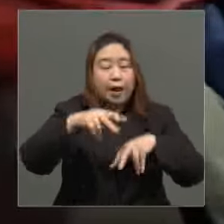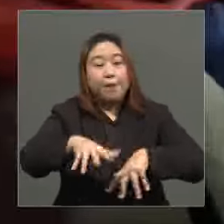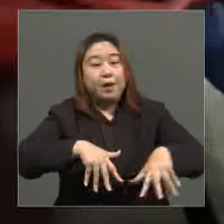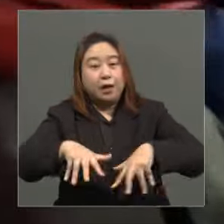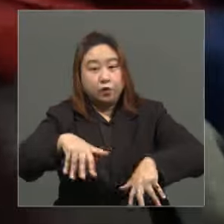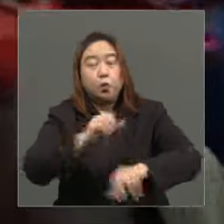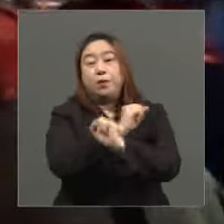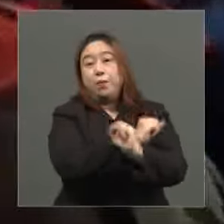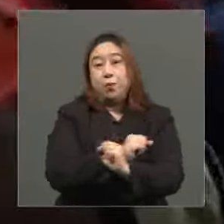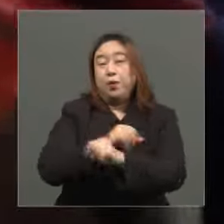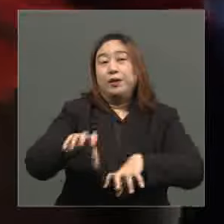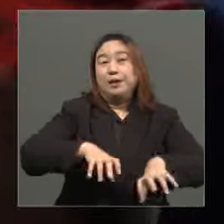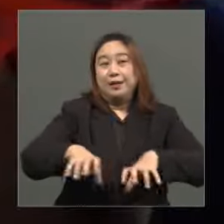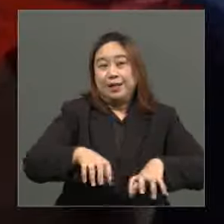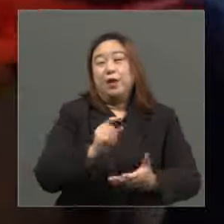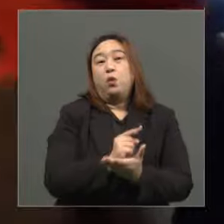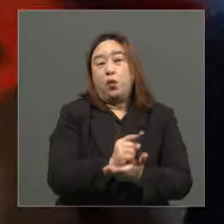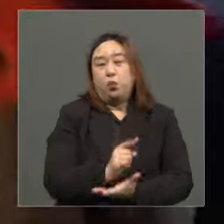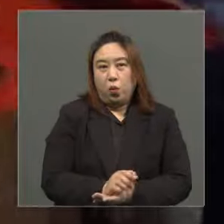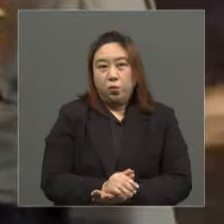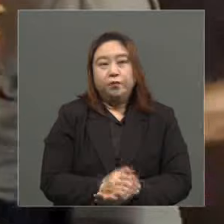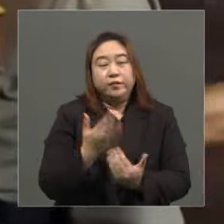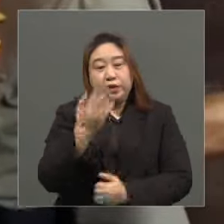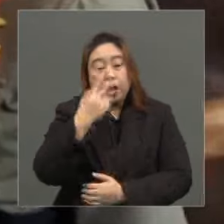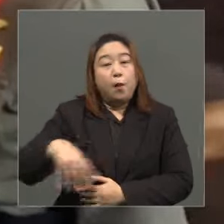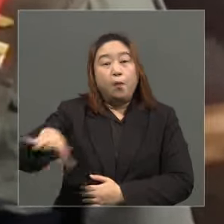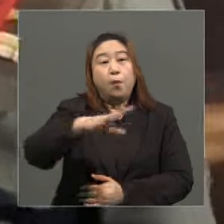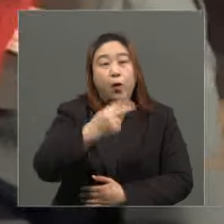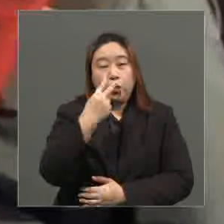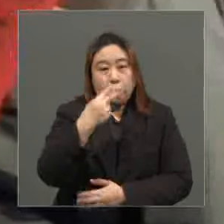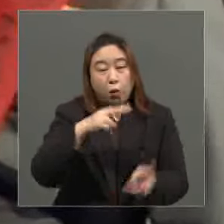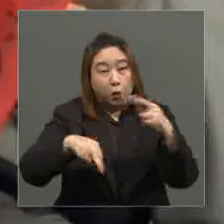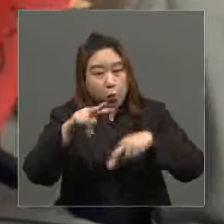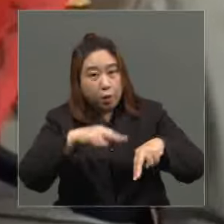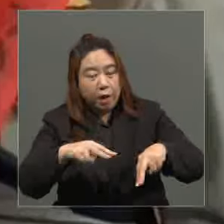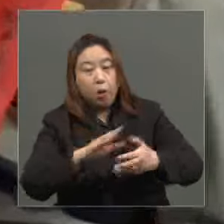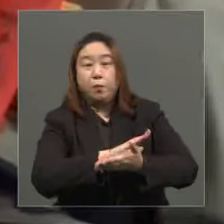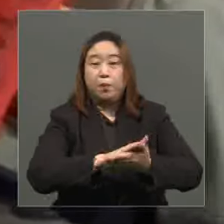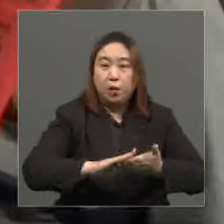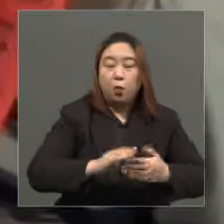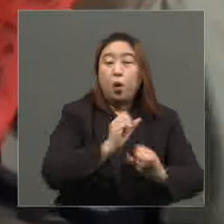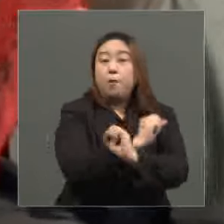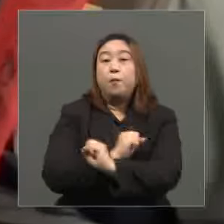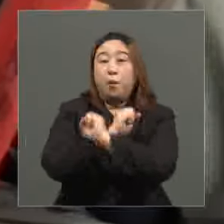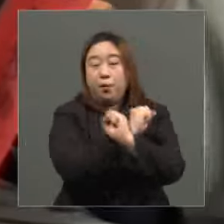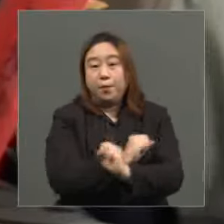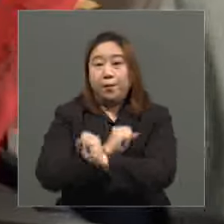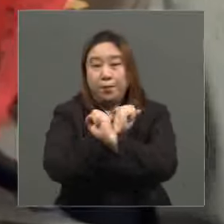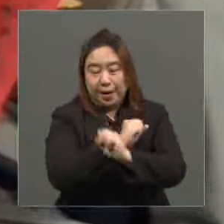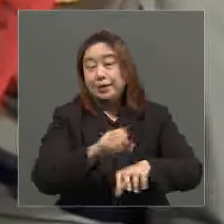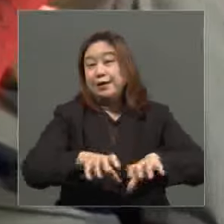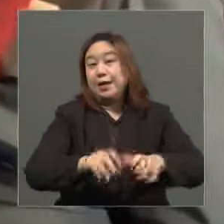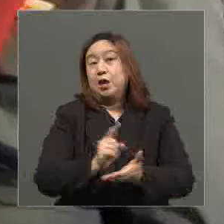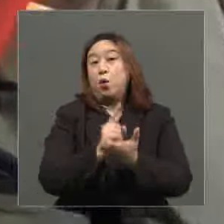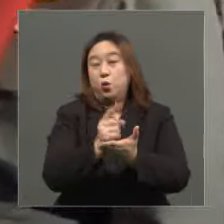ณพื้นที่จัดงานประเพณีลอยกระทงภาพรวมค่ะการดูแลความสงบเรียบร้อยและความปลอดภัยในสถานที่จัดงานลอยกระทงเป็น